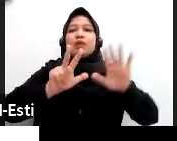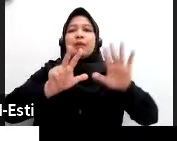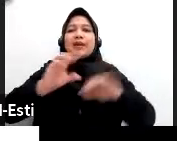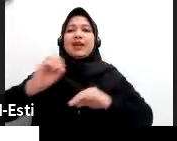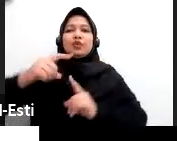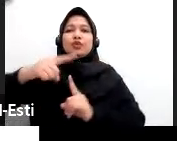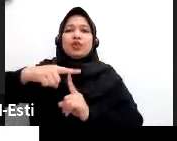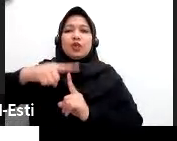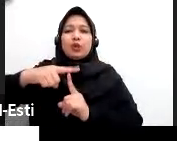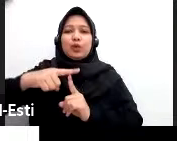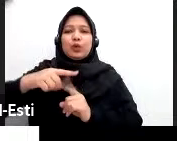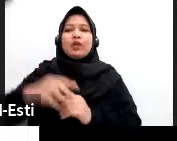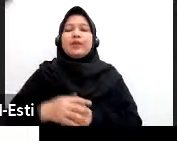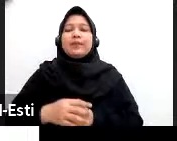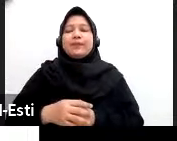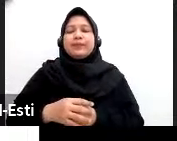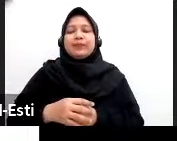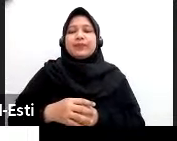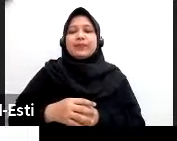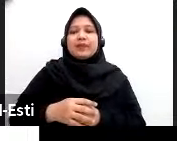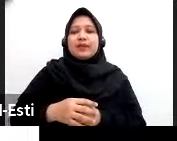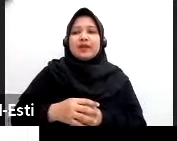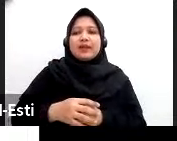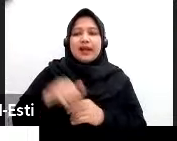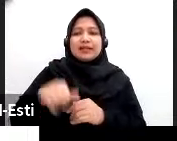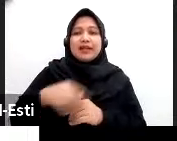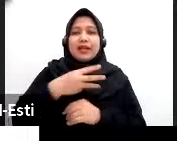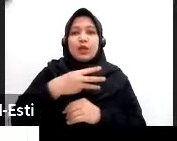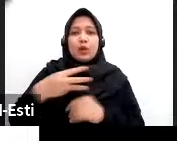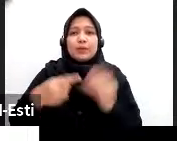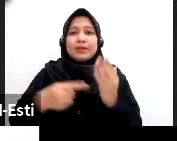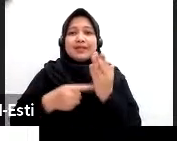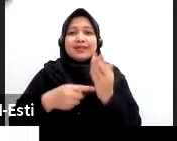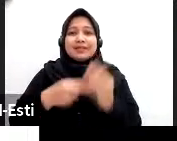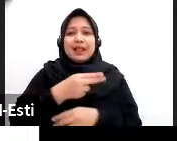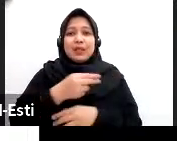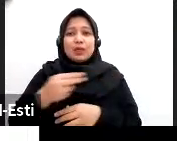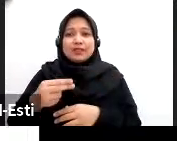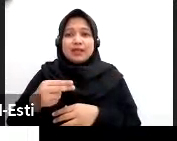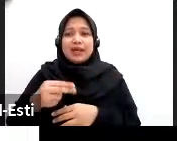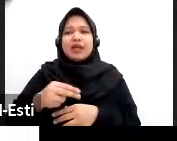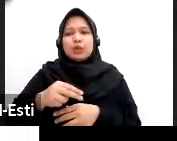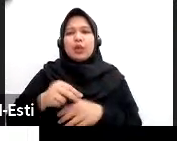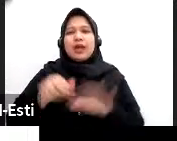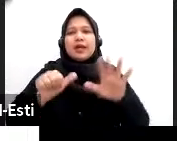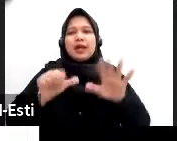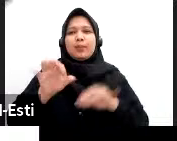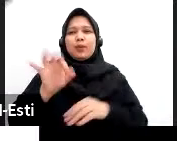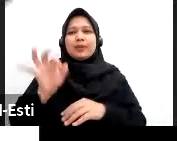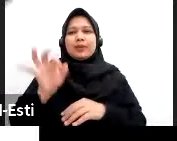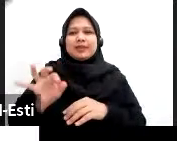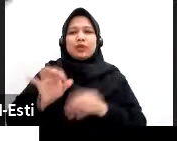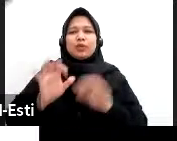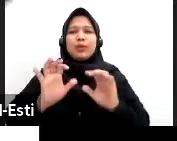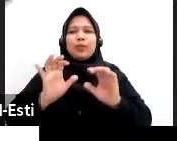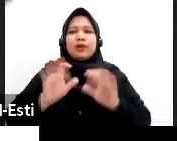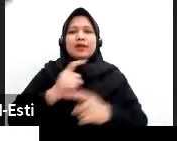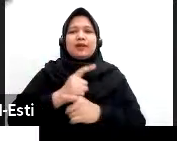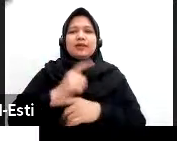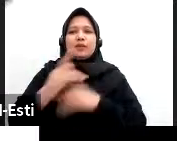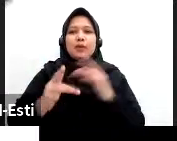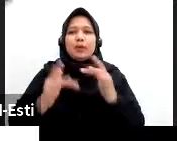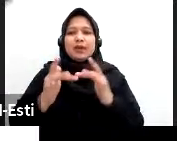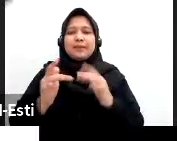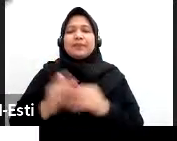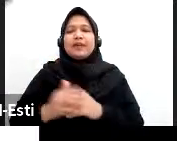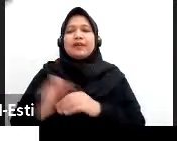secara pas ekonomi digital dan Seekor memberi kita lindonesia itu sebagian besar memang 60% adalah e-commerce dan kita lihat juga